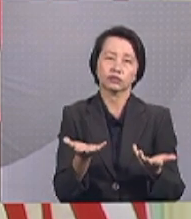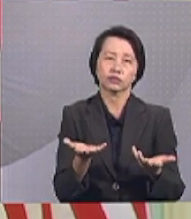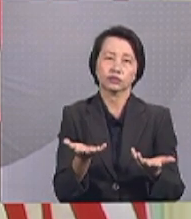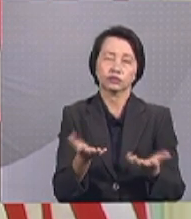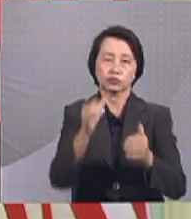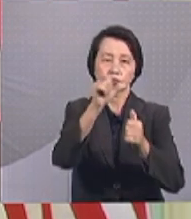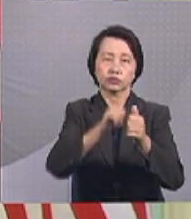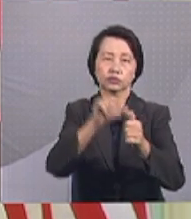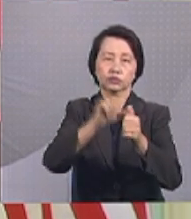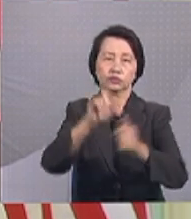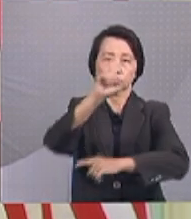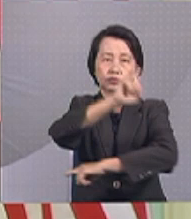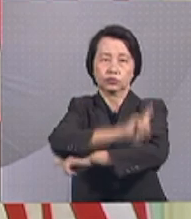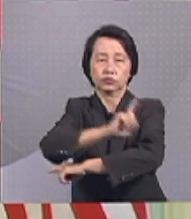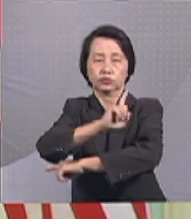setiap hari